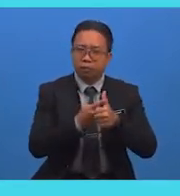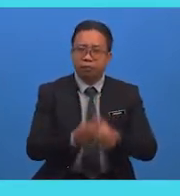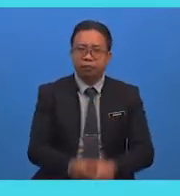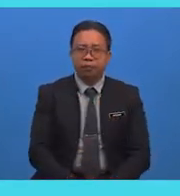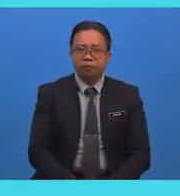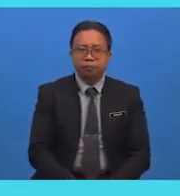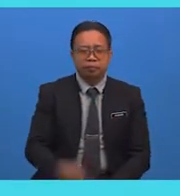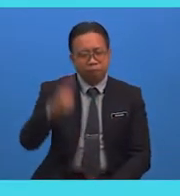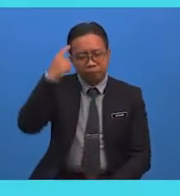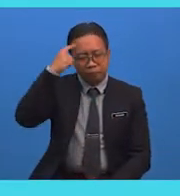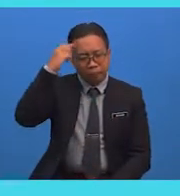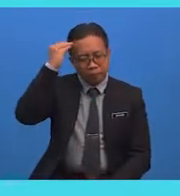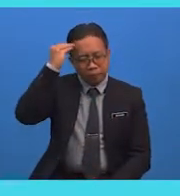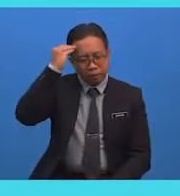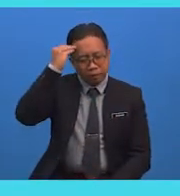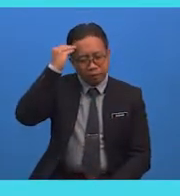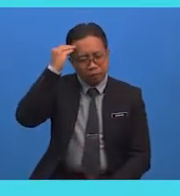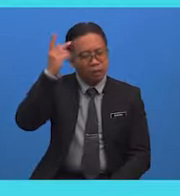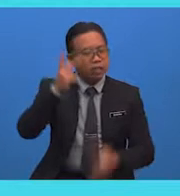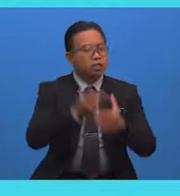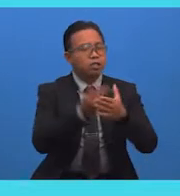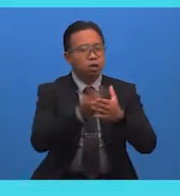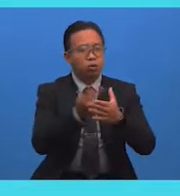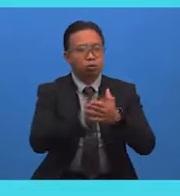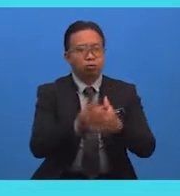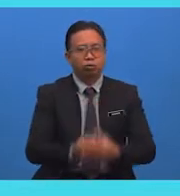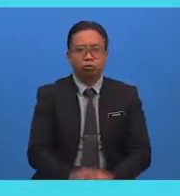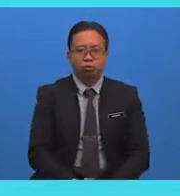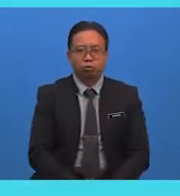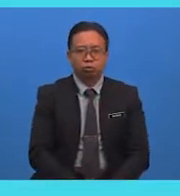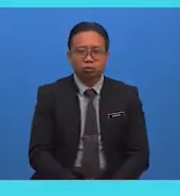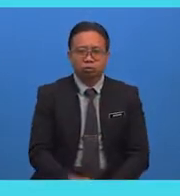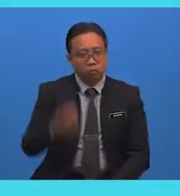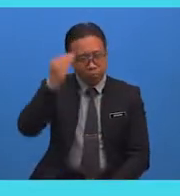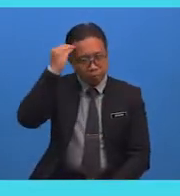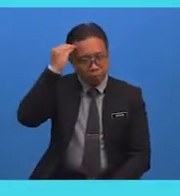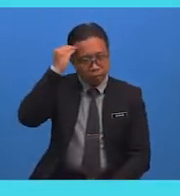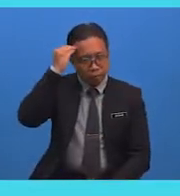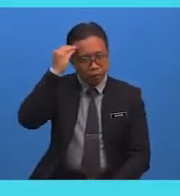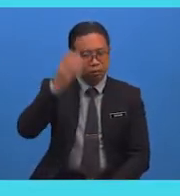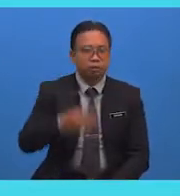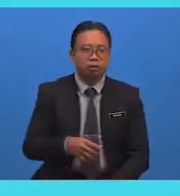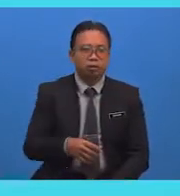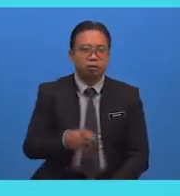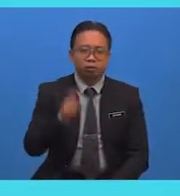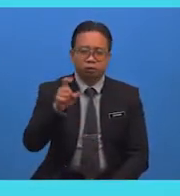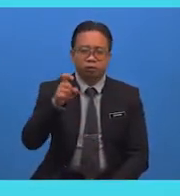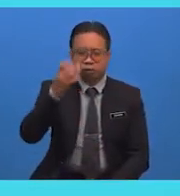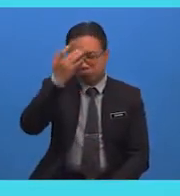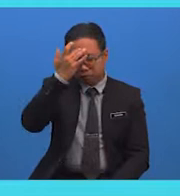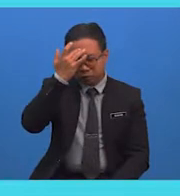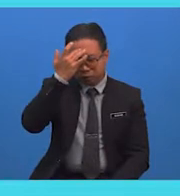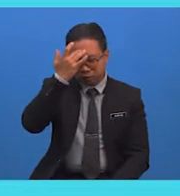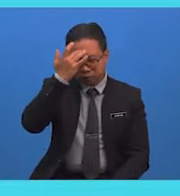pertama, kecerdasan minda terganggu. Kecerdasan minda yang sihat akan terganggu sekiranya seseorang